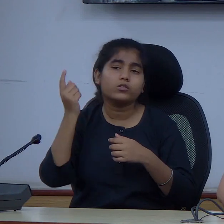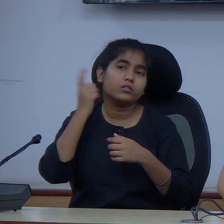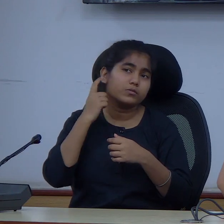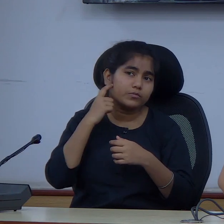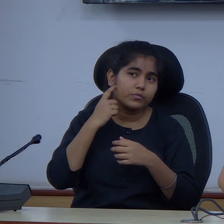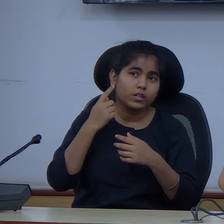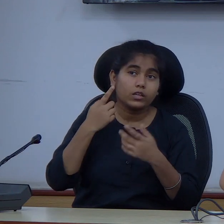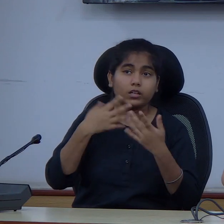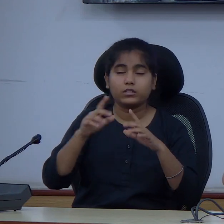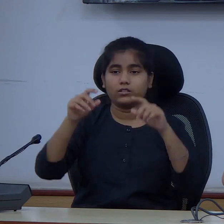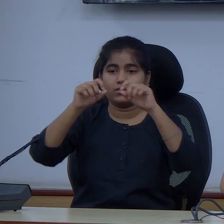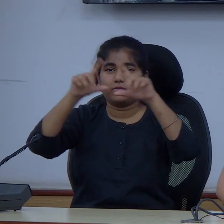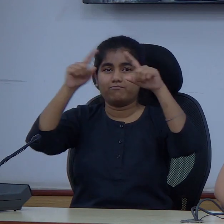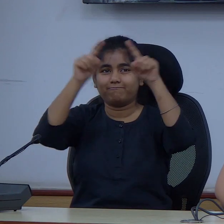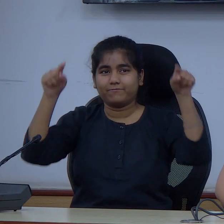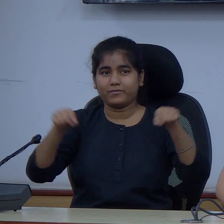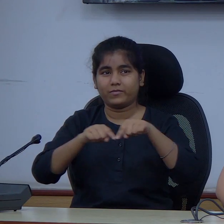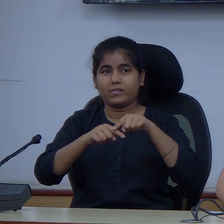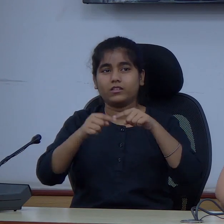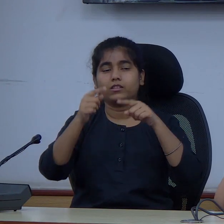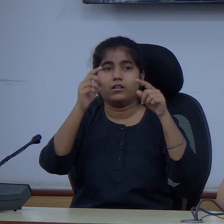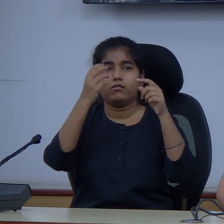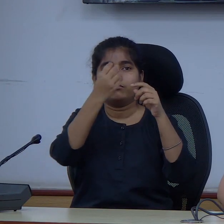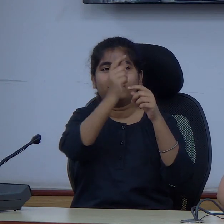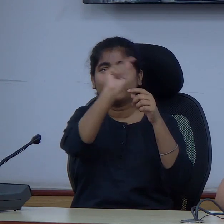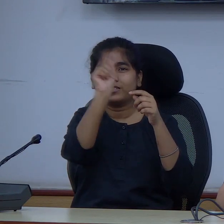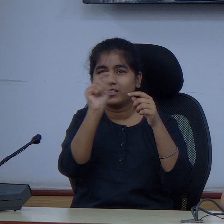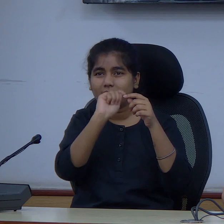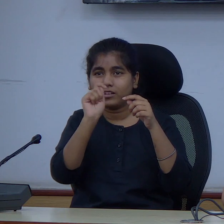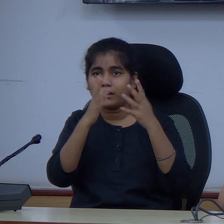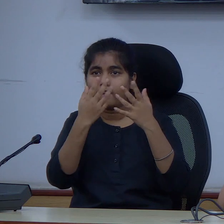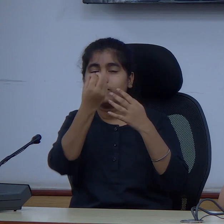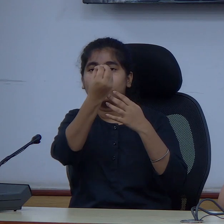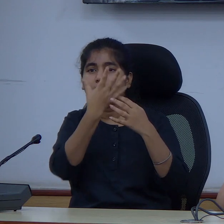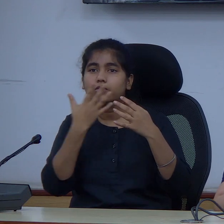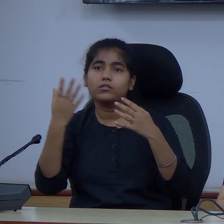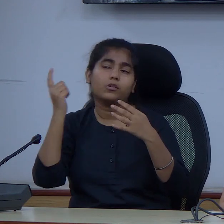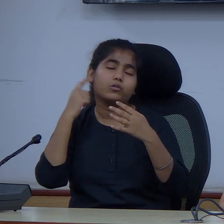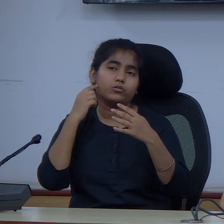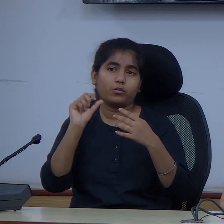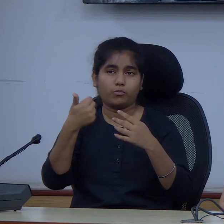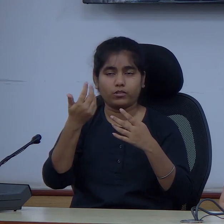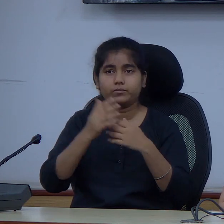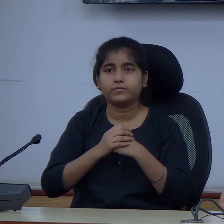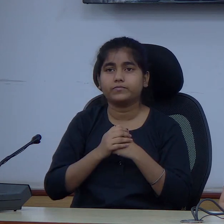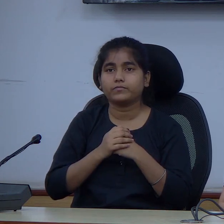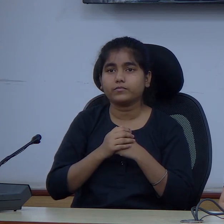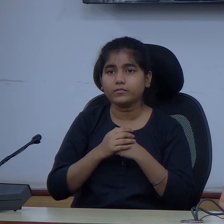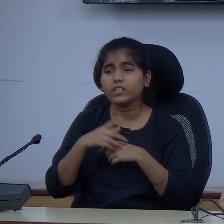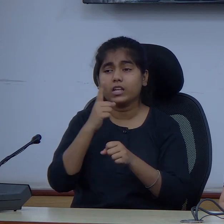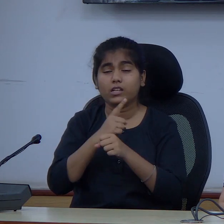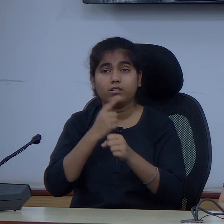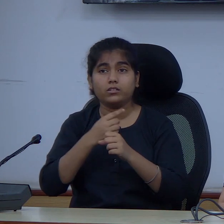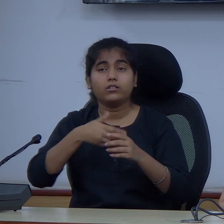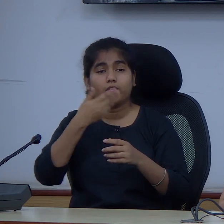विद स्पीकर्स, ताकि वो सुन पाए जो भी टेक्स्ट टू स्पीच जो लिखा हुआ है वो उनको सुनाई दे, वो उसको सुन पाए, ये एक्सेस असिस्टिव डिवाइसेस की